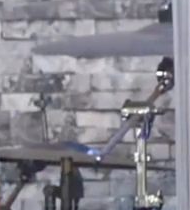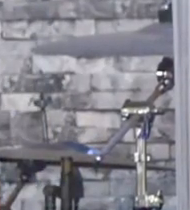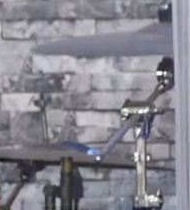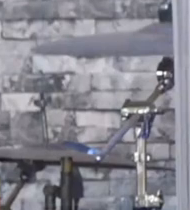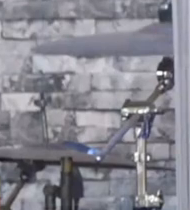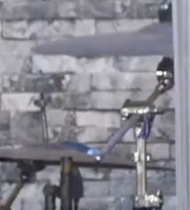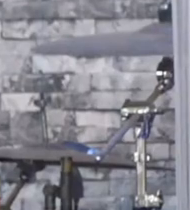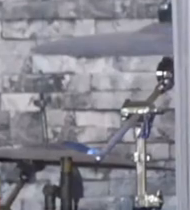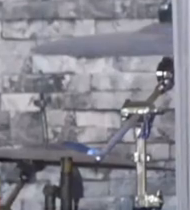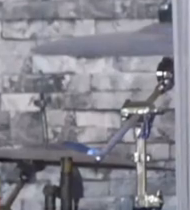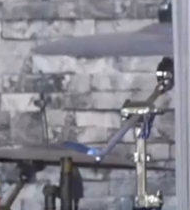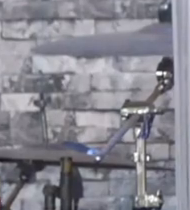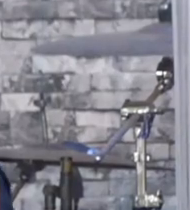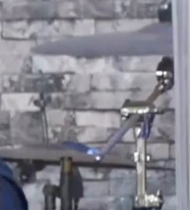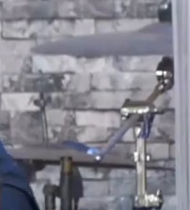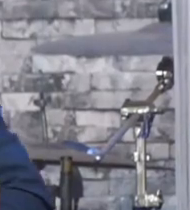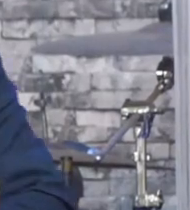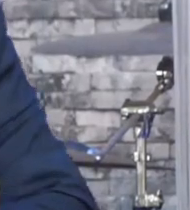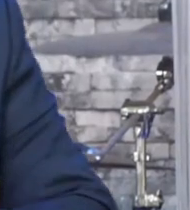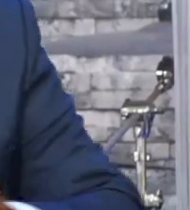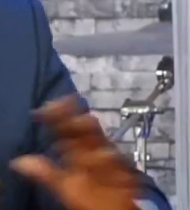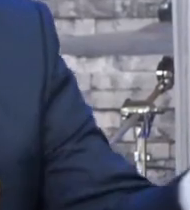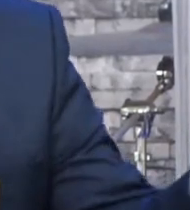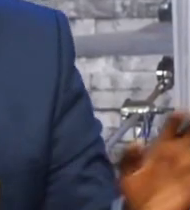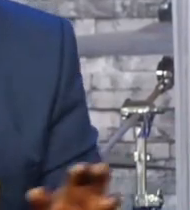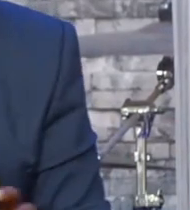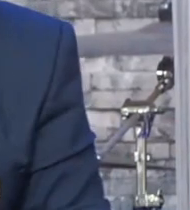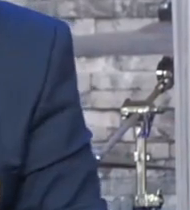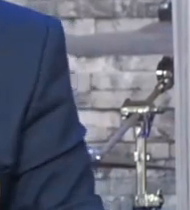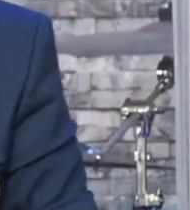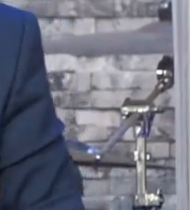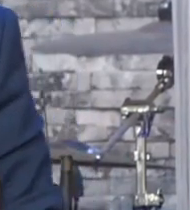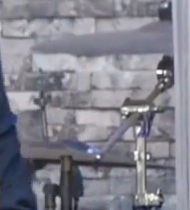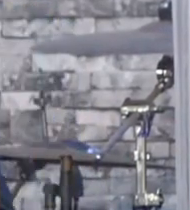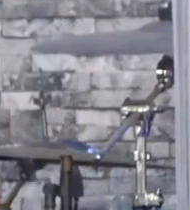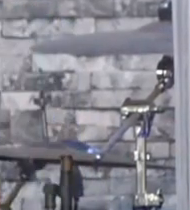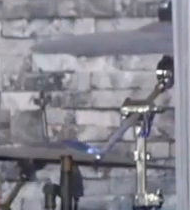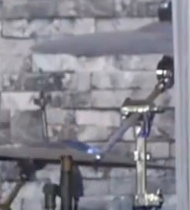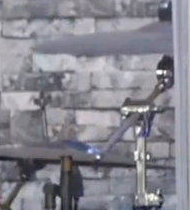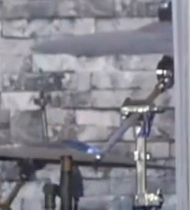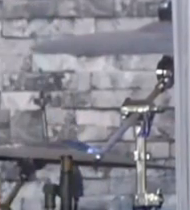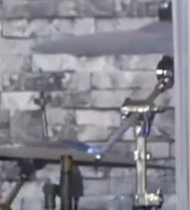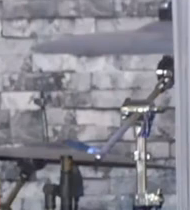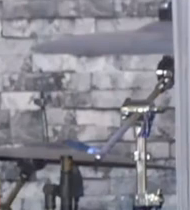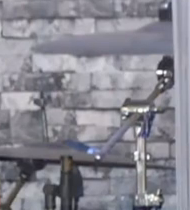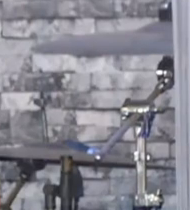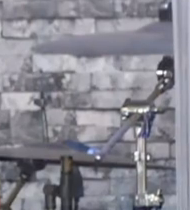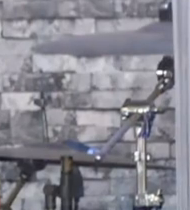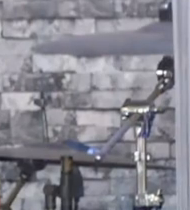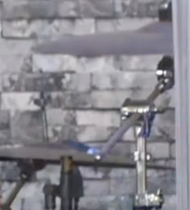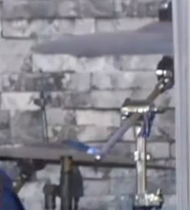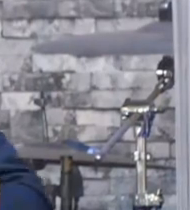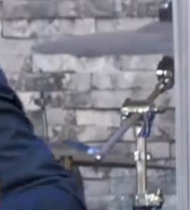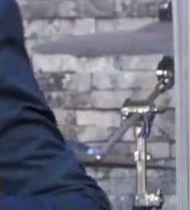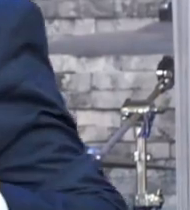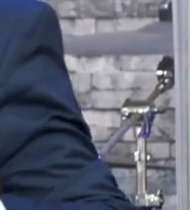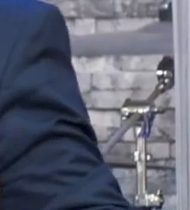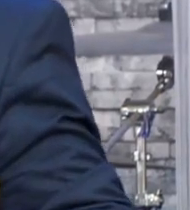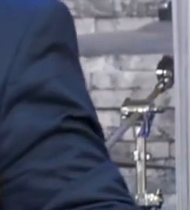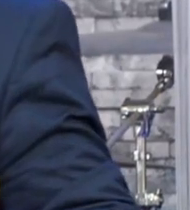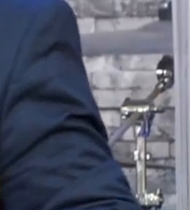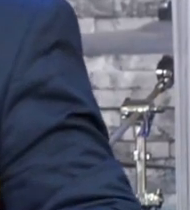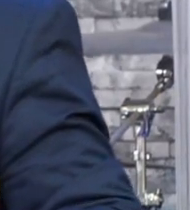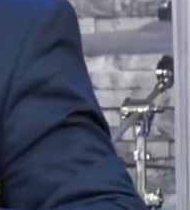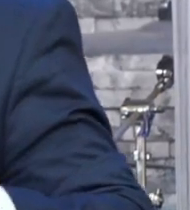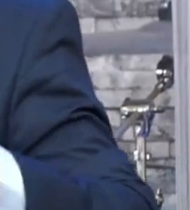kwamba huwezi kana yule mkubwa tena. And you feel that you want to run away. Unahisi ya kwamba mimi ni lazima nikatoroke. Maybe you've been living with a